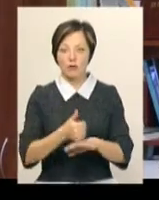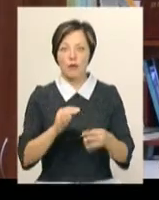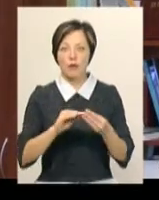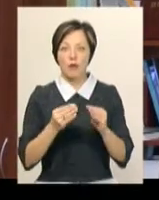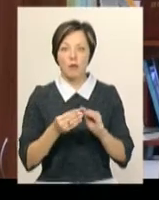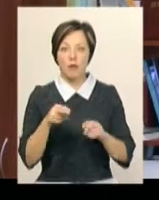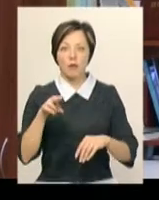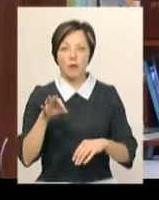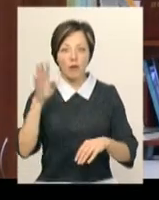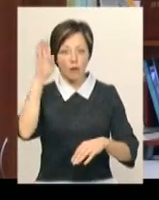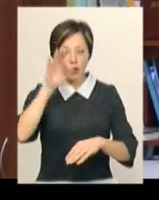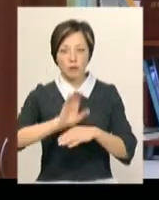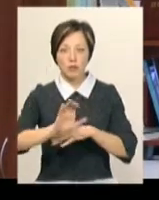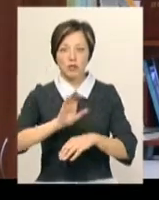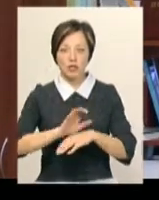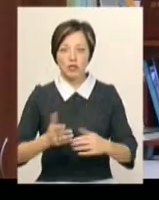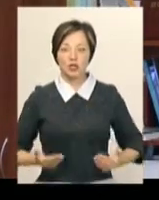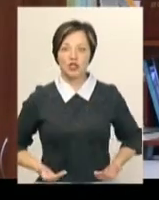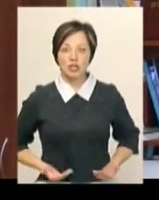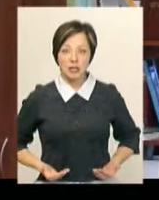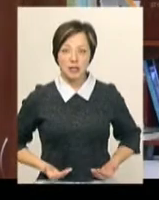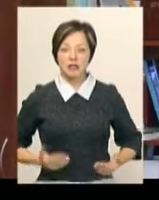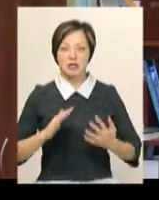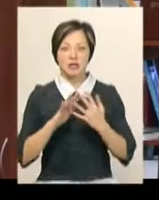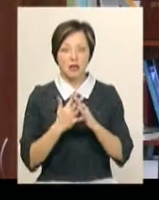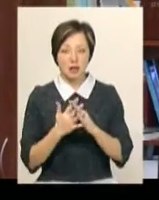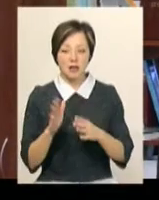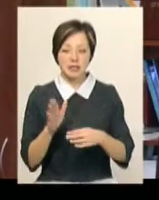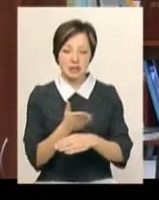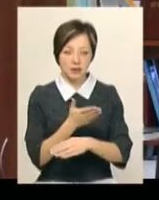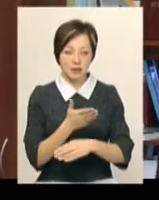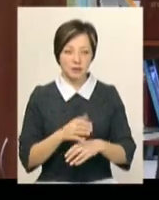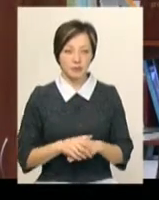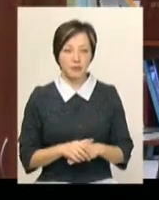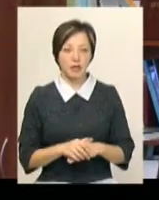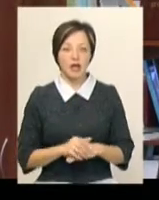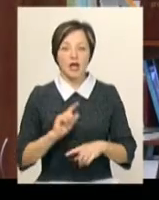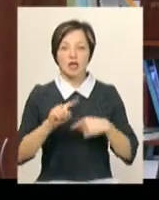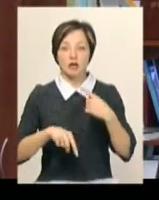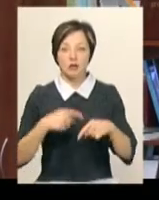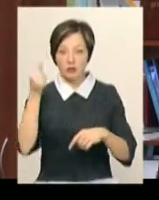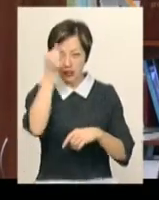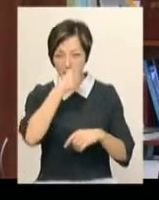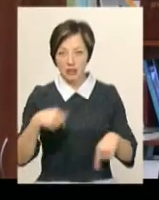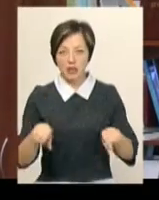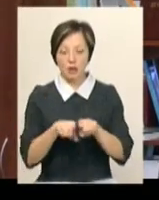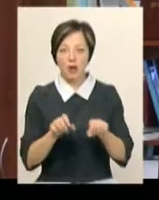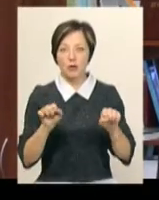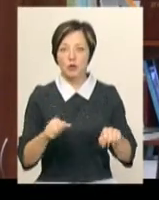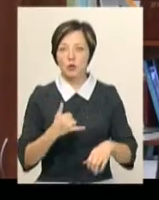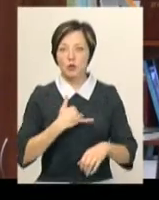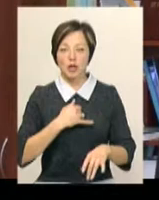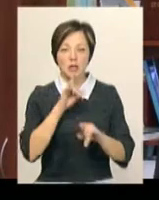проблеми по водопостачанню жителів села зняті. Тому на наступний рік такої можливості в нас не